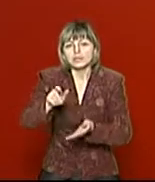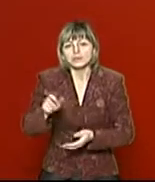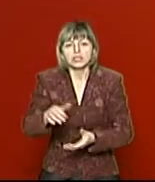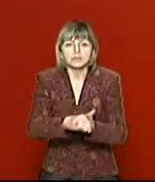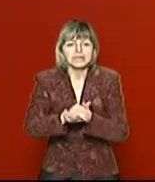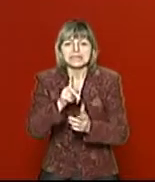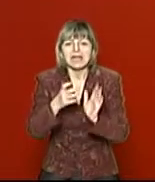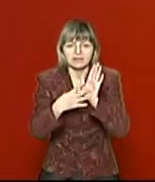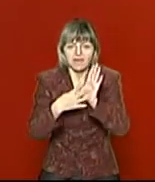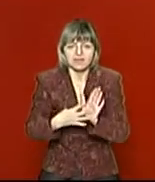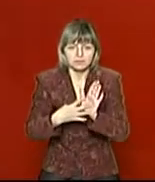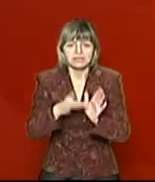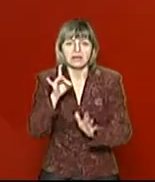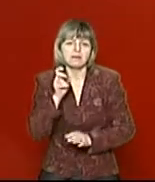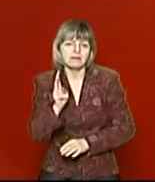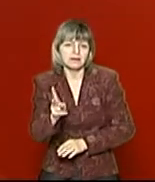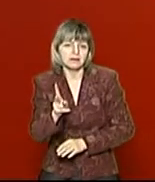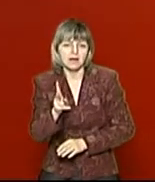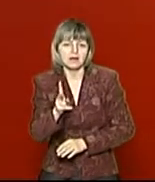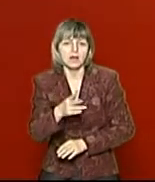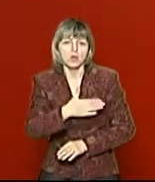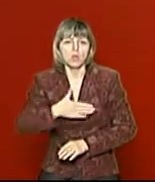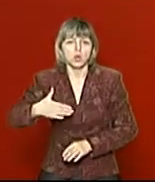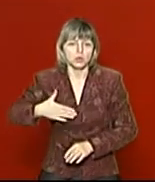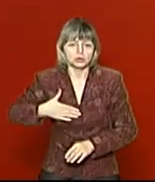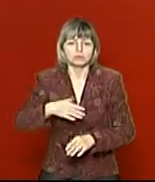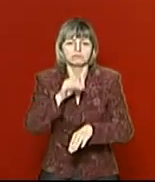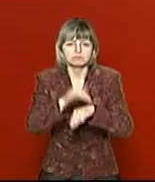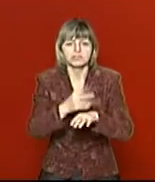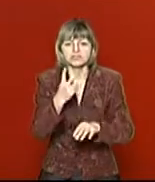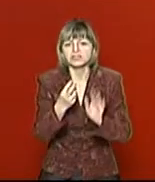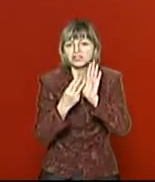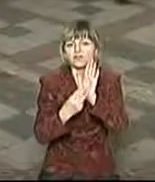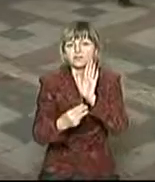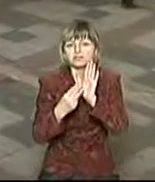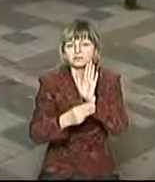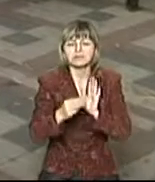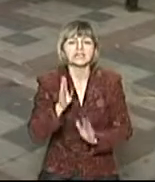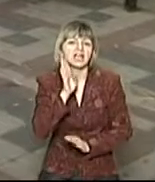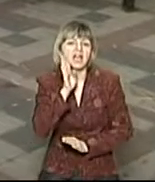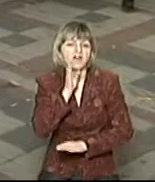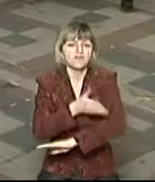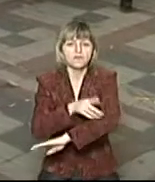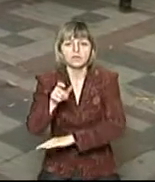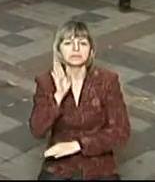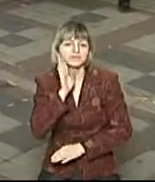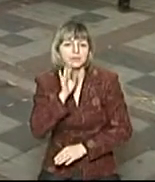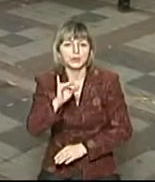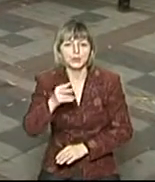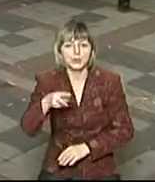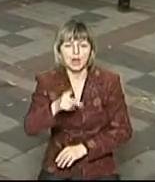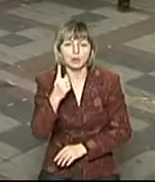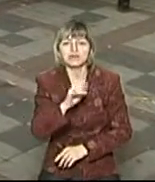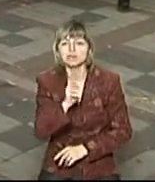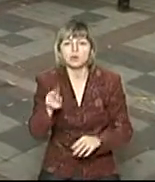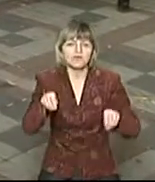місяців минулого року рак молочної залози виявили у 280 волинянок. Юлія Білоцерківська – одна з